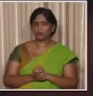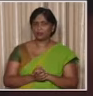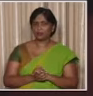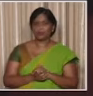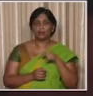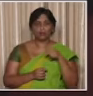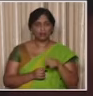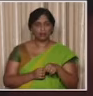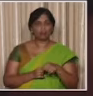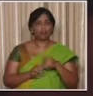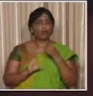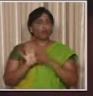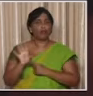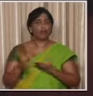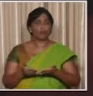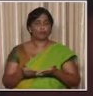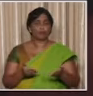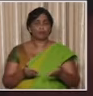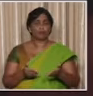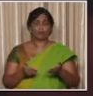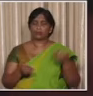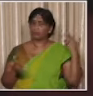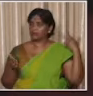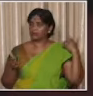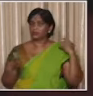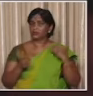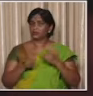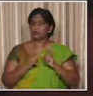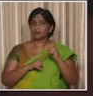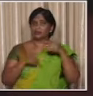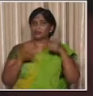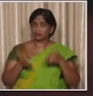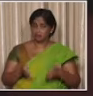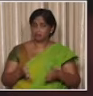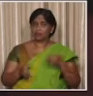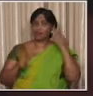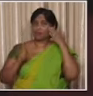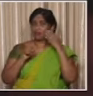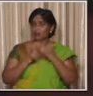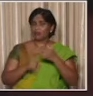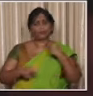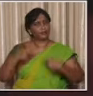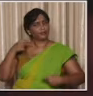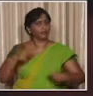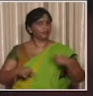මේ දැන් කීවෙනි අවුරුද්දද මේ සභා ගැබේදී මේ පිළිබඳව වාද